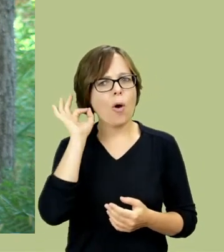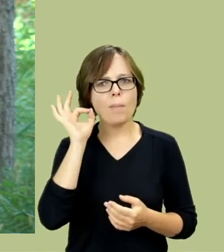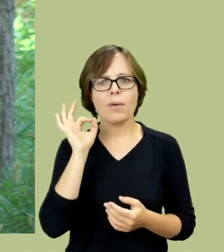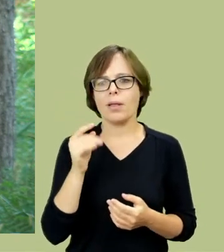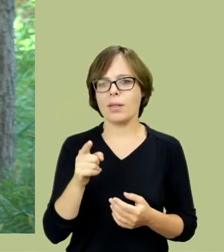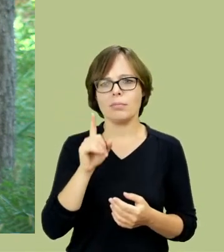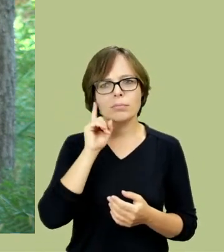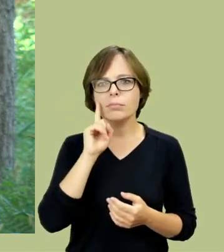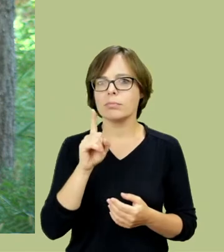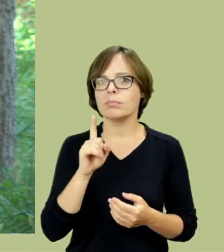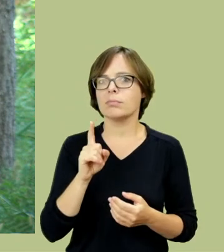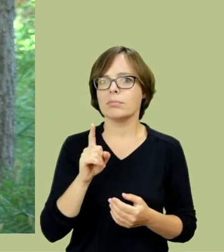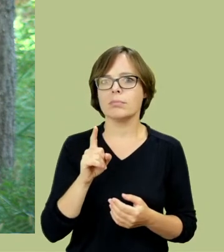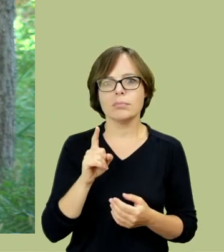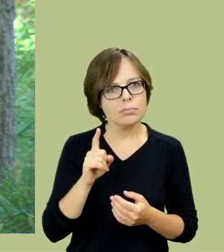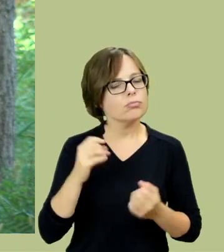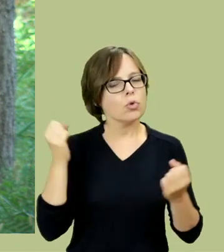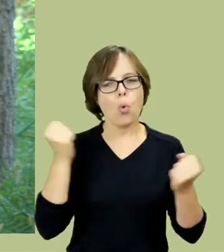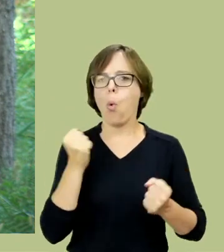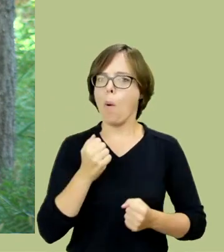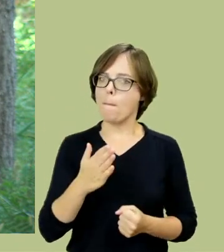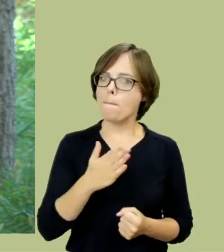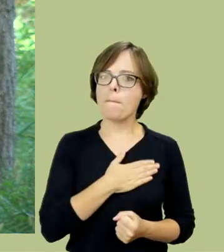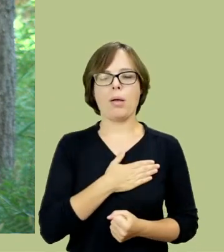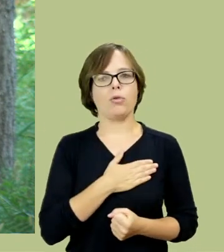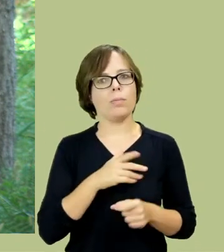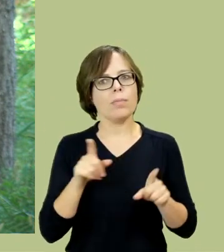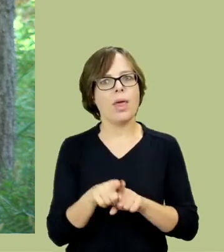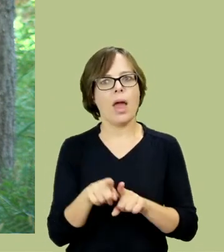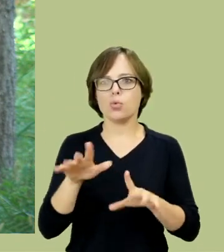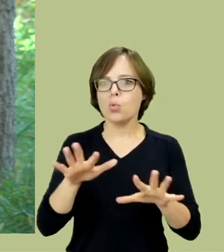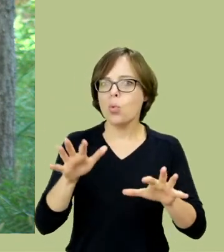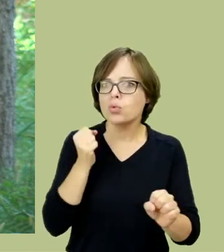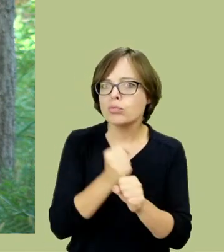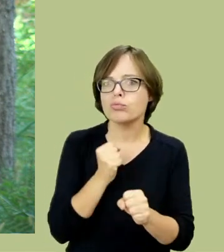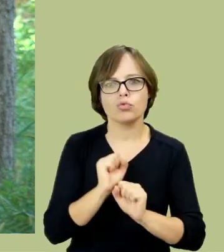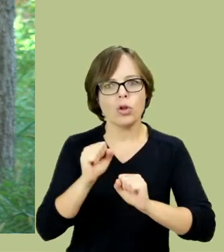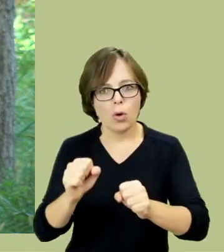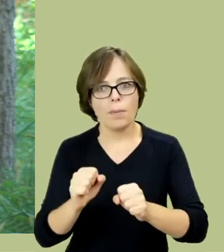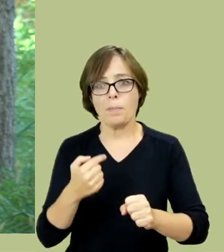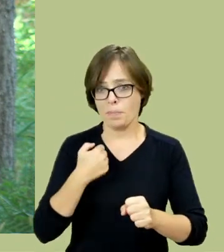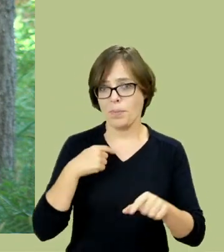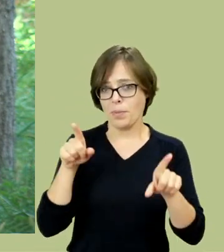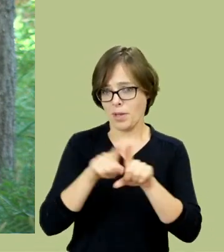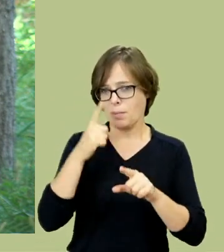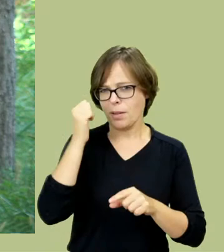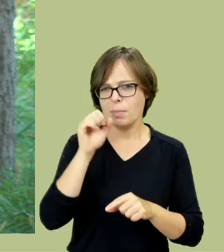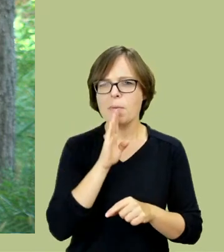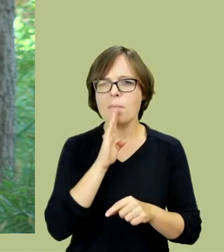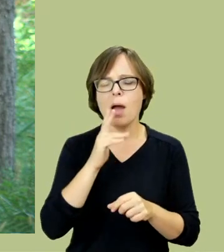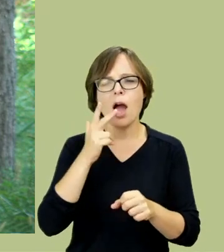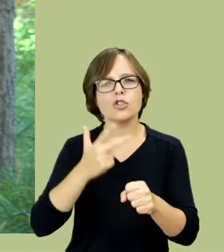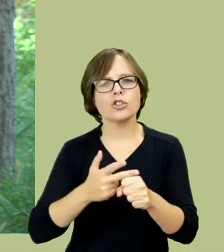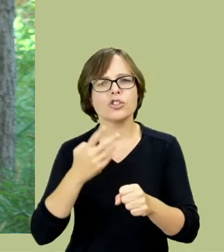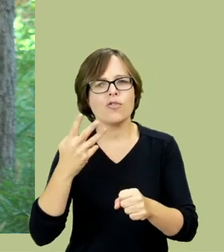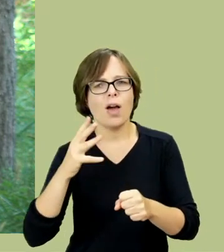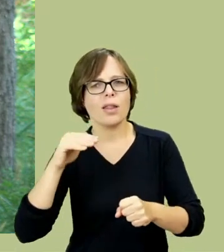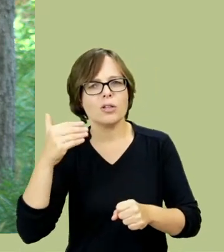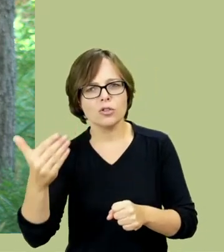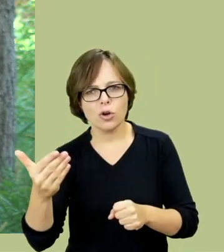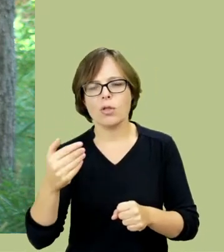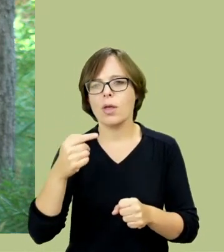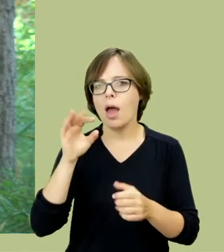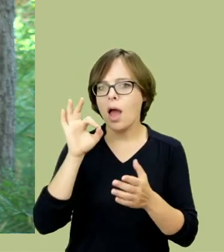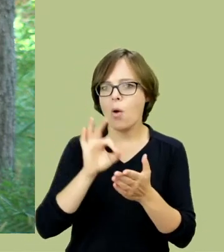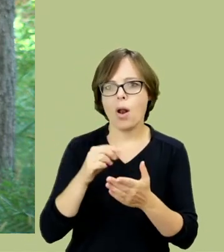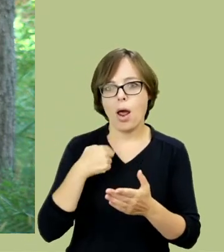gorącymi entuzjastkami patriotyzmu i swojej działalności. I między nimi, jak pamiętam, chyba 34 strona, zauroczyło mnie